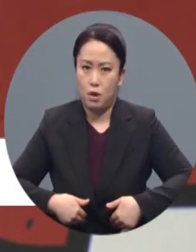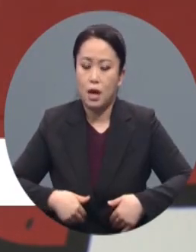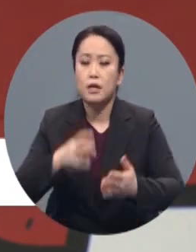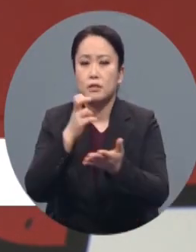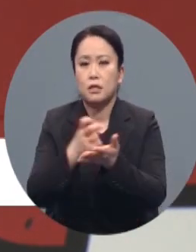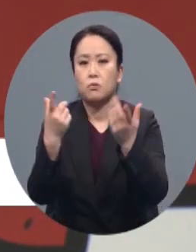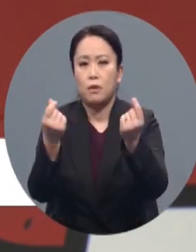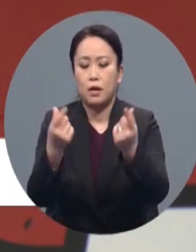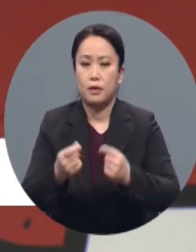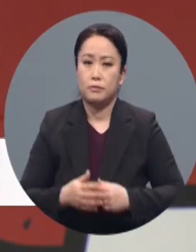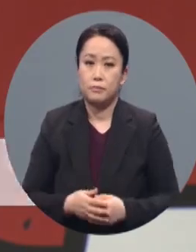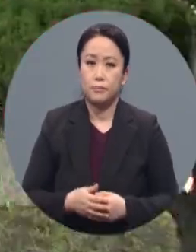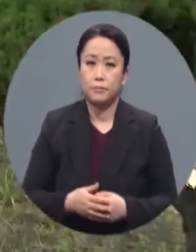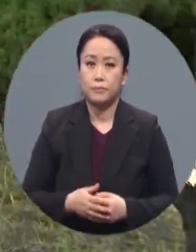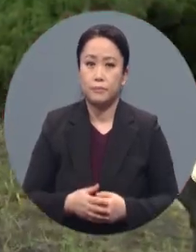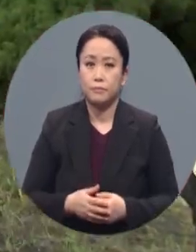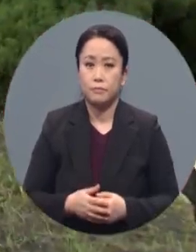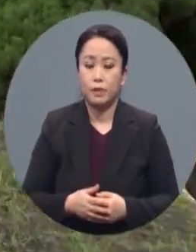최저임금인 것입니다.